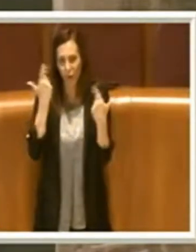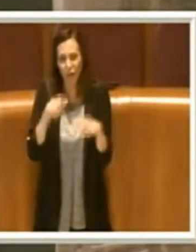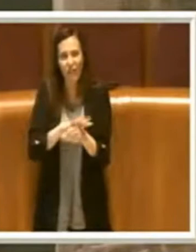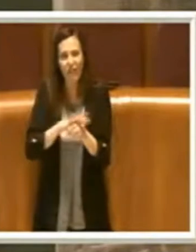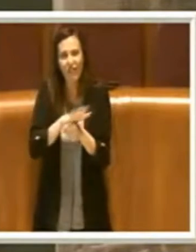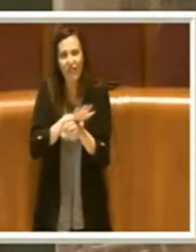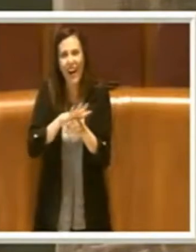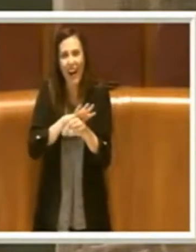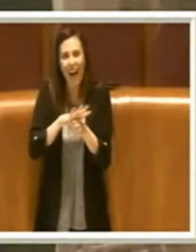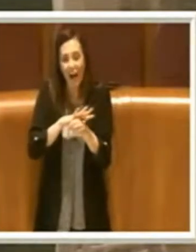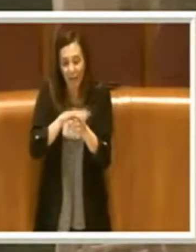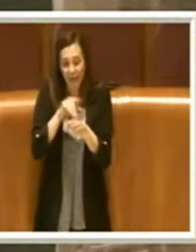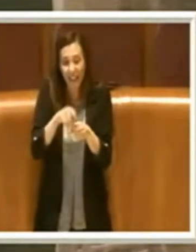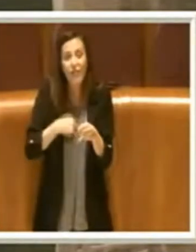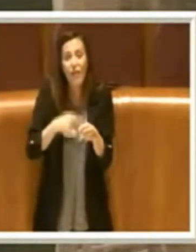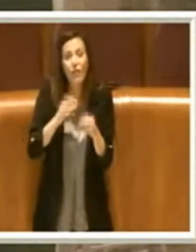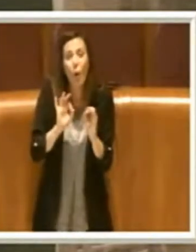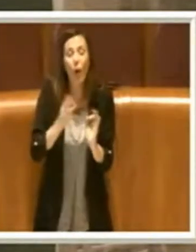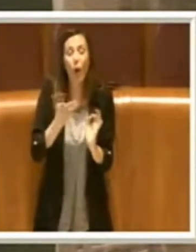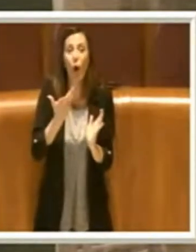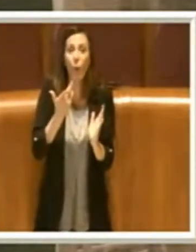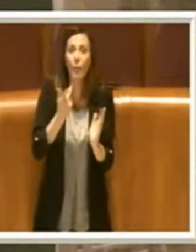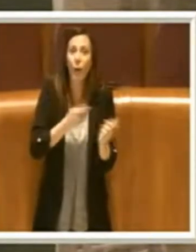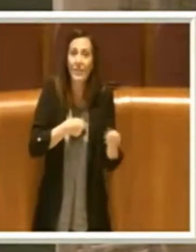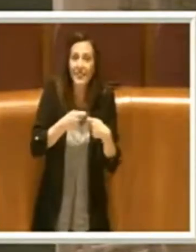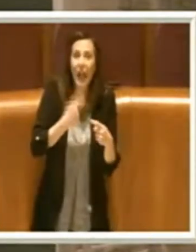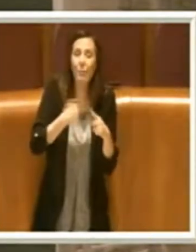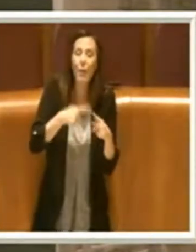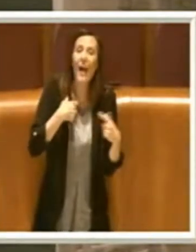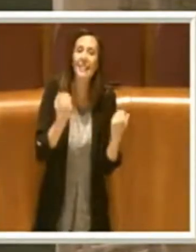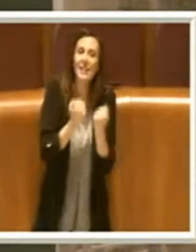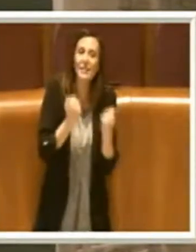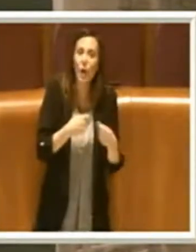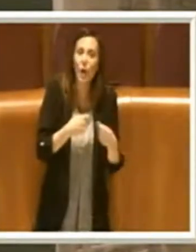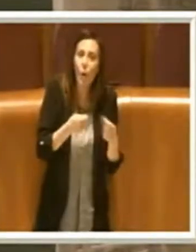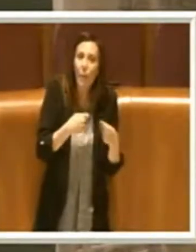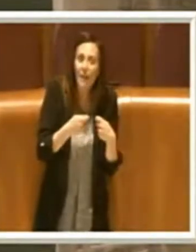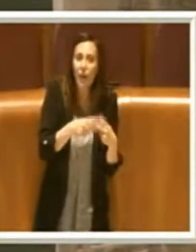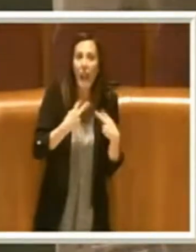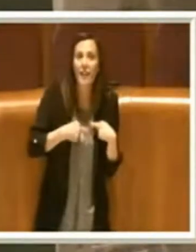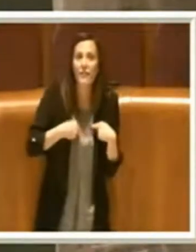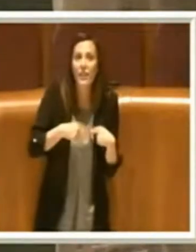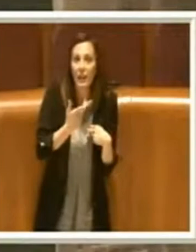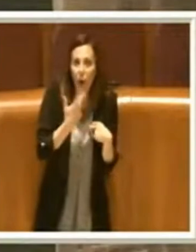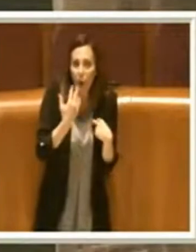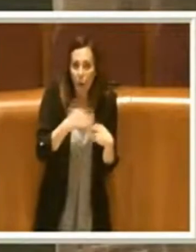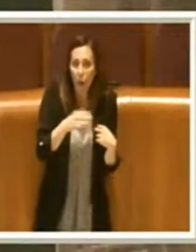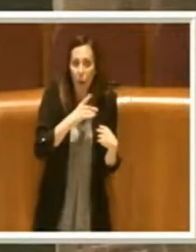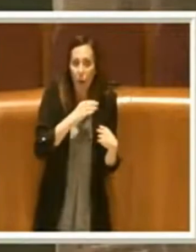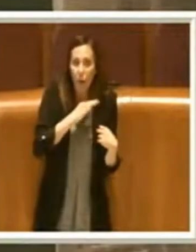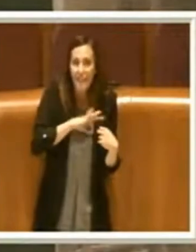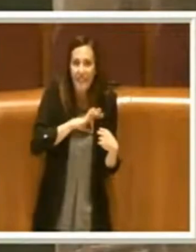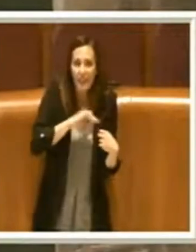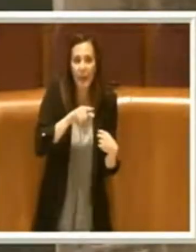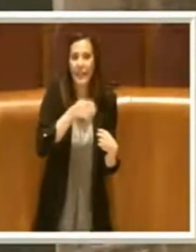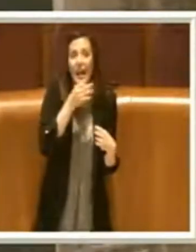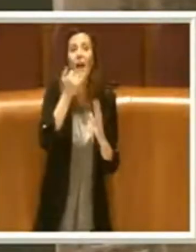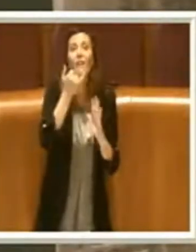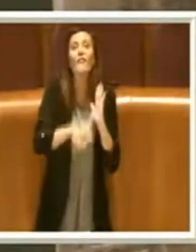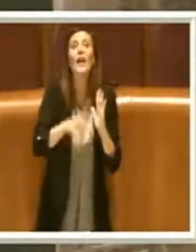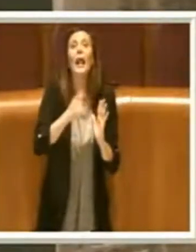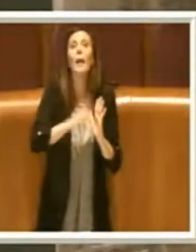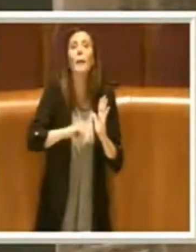che vivono di commercio e che hanno attività commerciali e quindi non potendo contare su un uno stipendio a fine mese